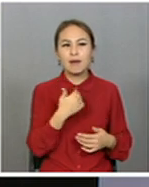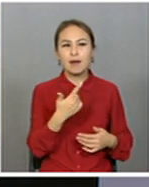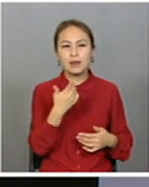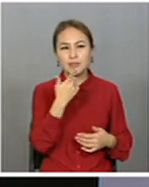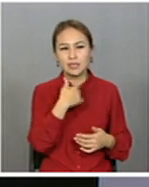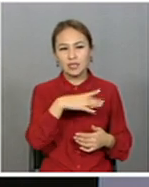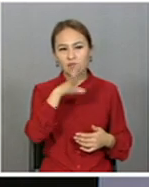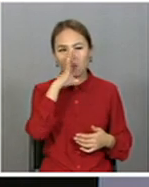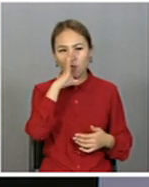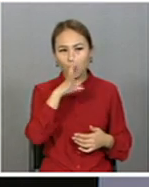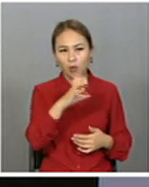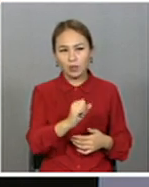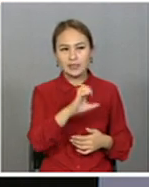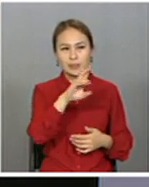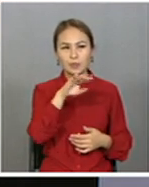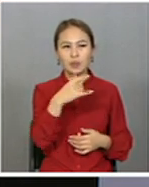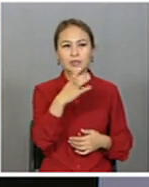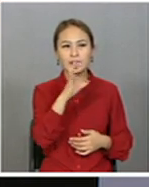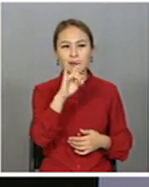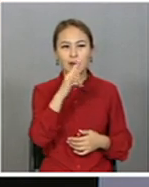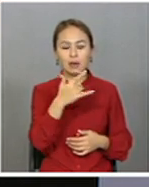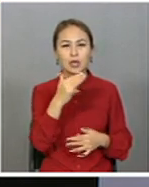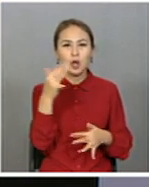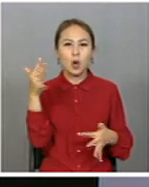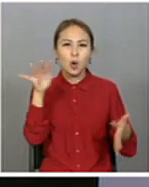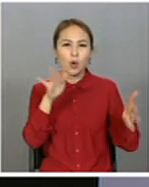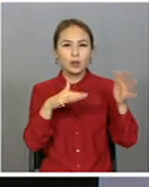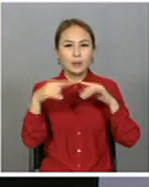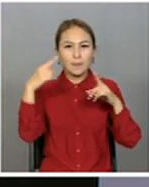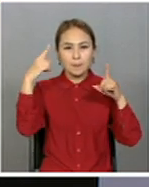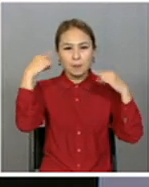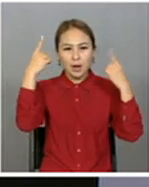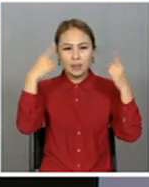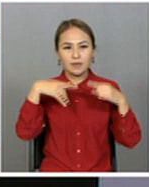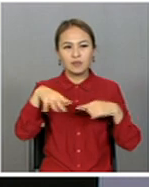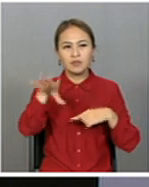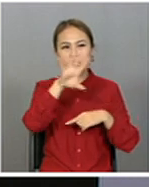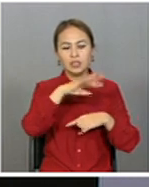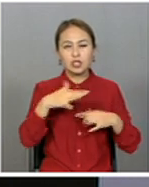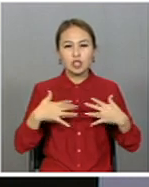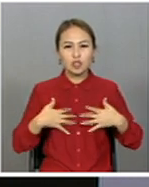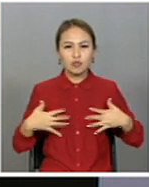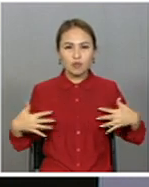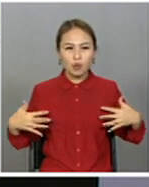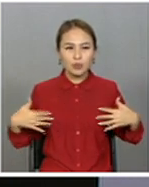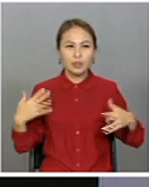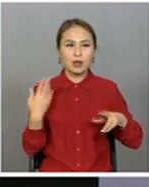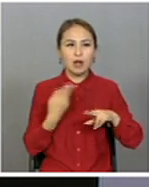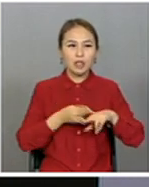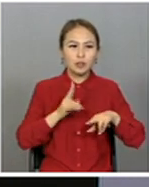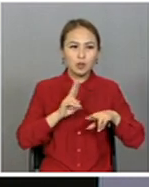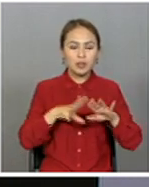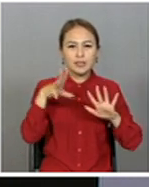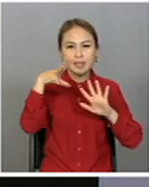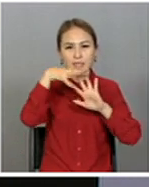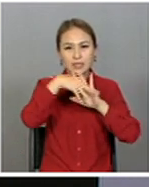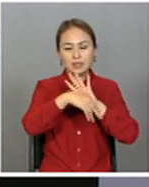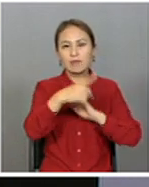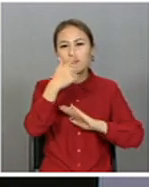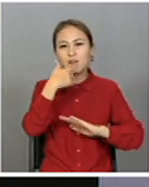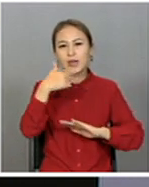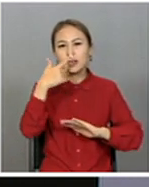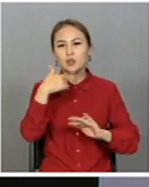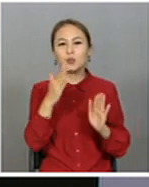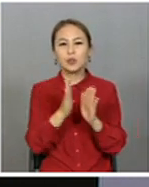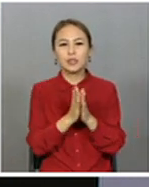степной сайгак, горный баран. Это животные птицы, которые занесены в Красную